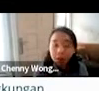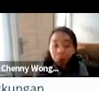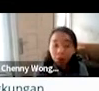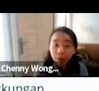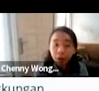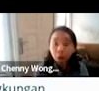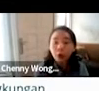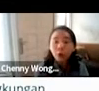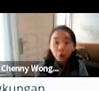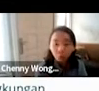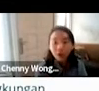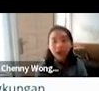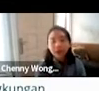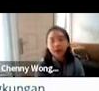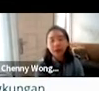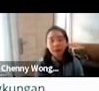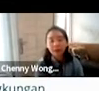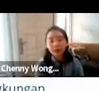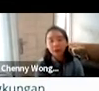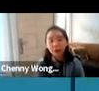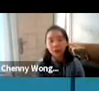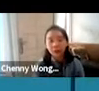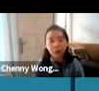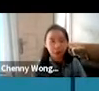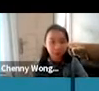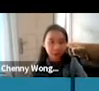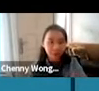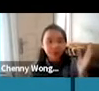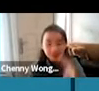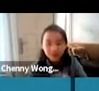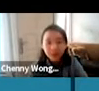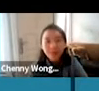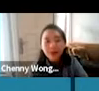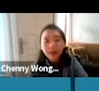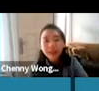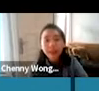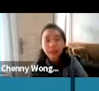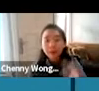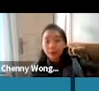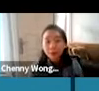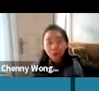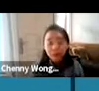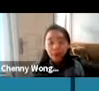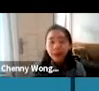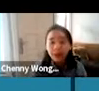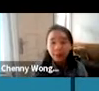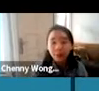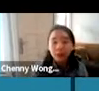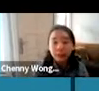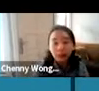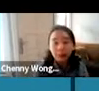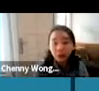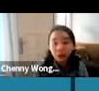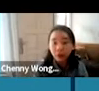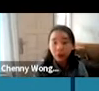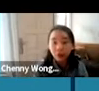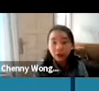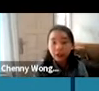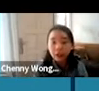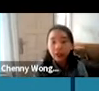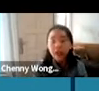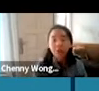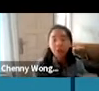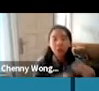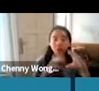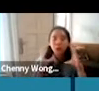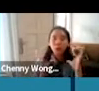selanjutnya Bagaimana kemudian perlindungan hukum terhadap praktik demokrasi Indonesia baik jadi pertama-tama perlu disampaikan bahwa Citra pengaturan